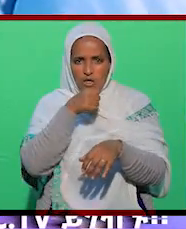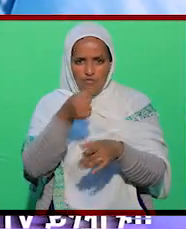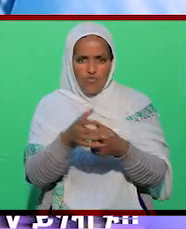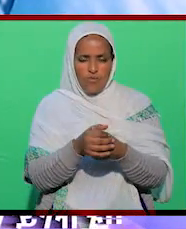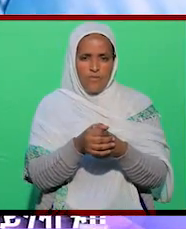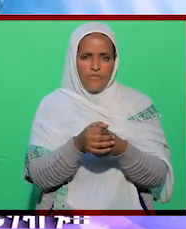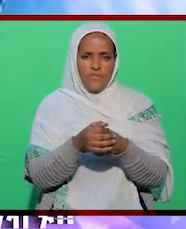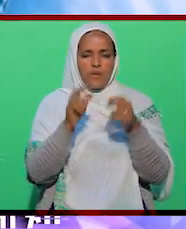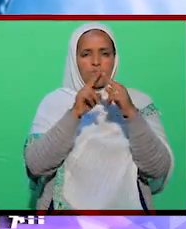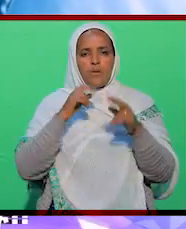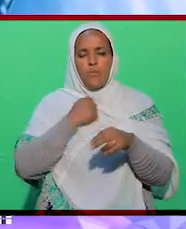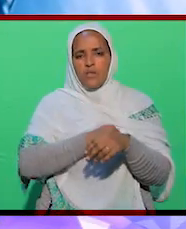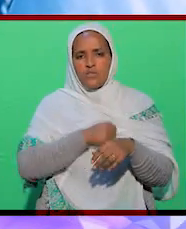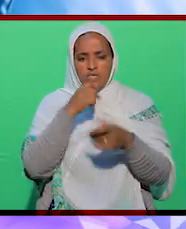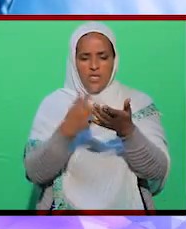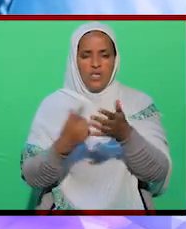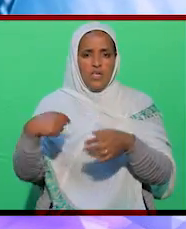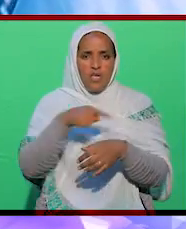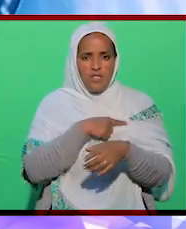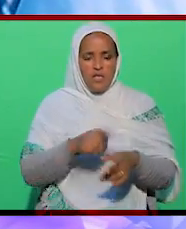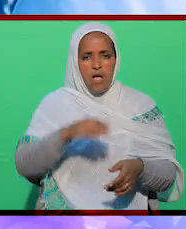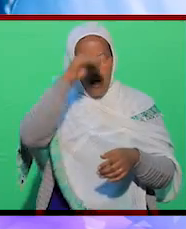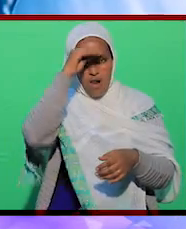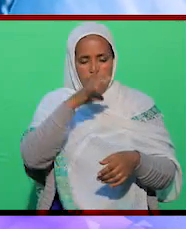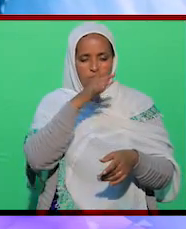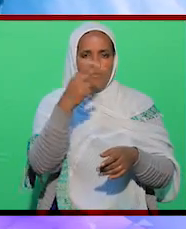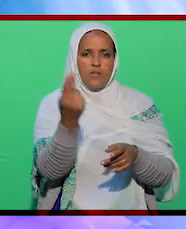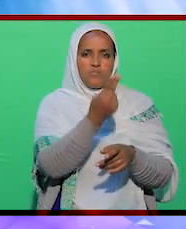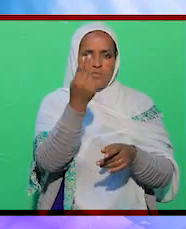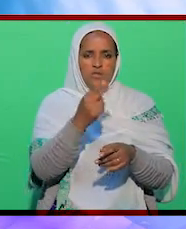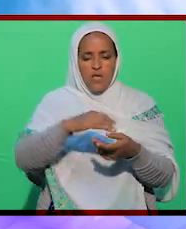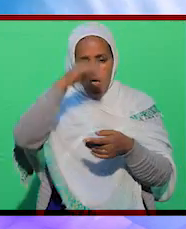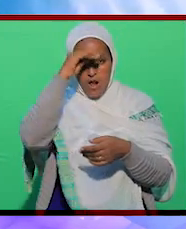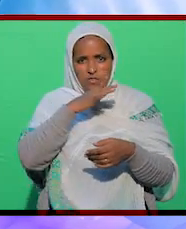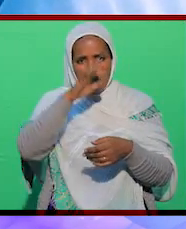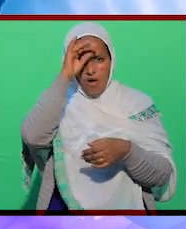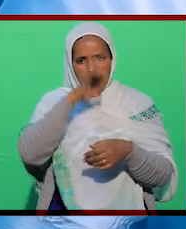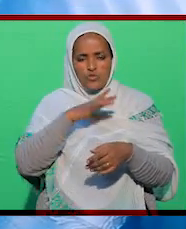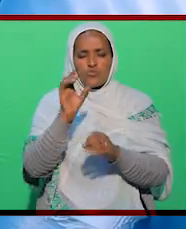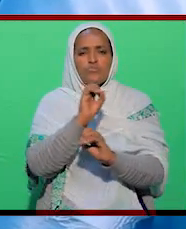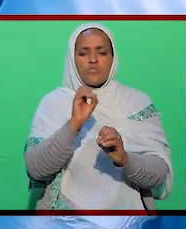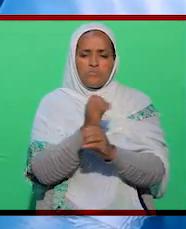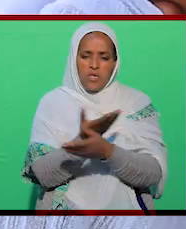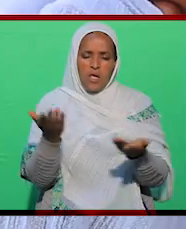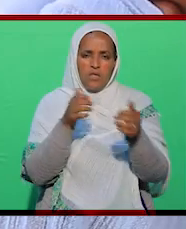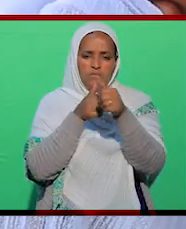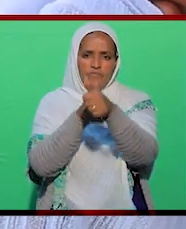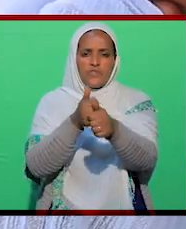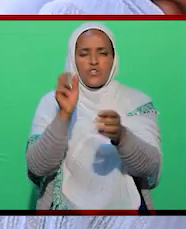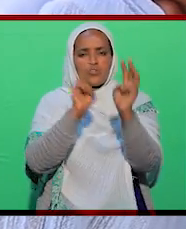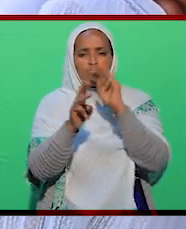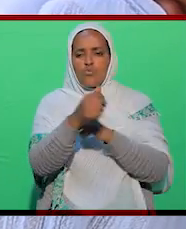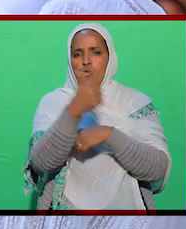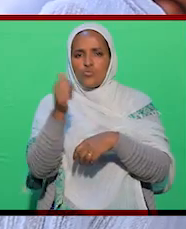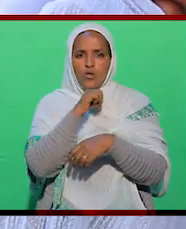ኢንተርቪው በጣም እኮ አሳዛኝ ነው። ይህ እኮ የእኛን አለመማር ነው የሚጠቀሙት። ያልተማረ ሰው ምንም ነገር ይነደዋል። ምንም እና